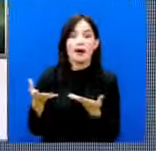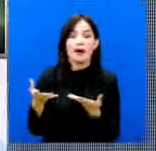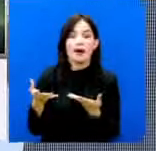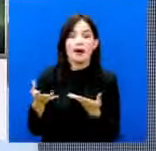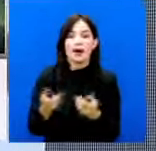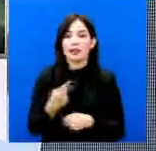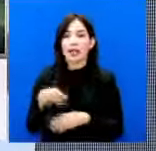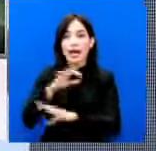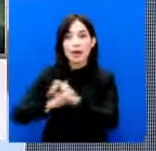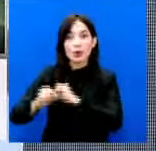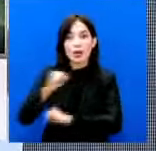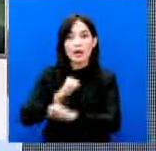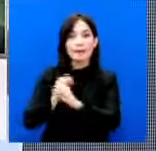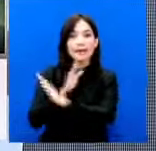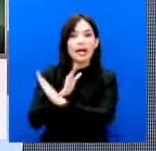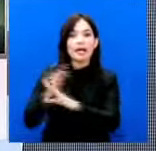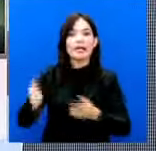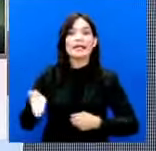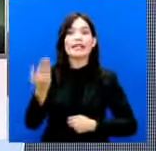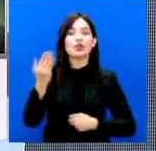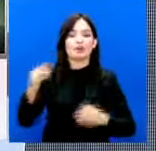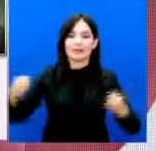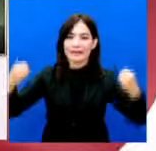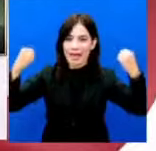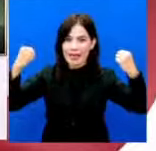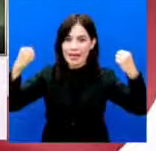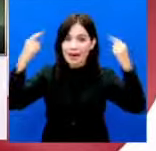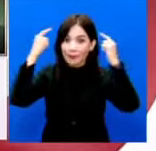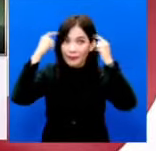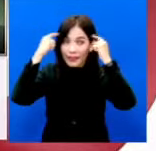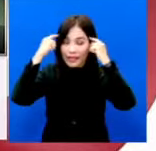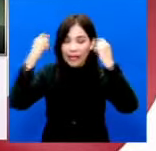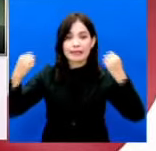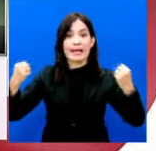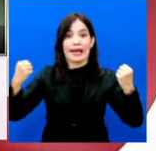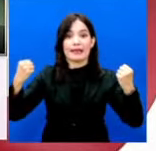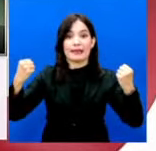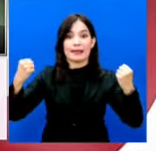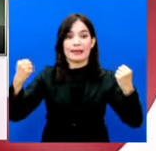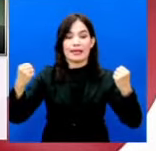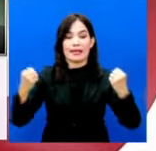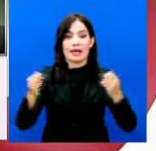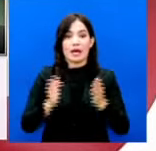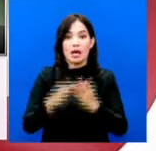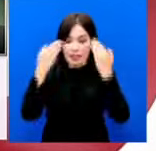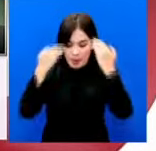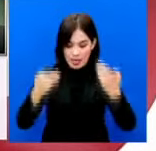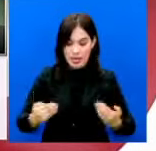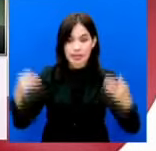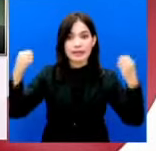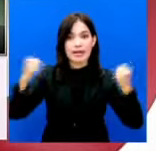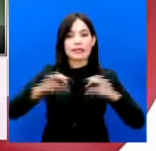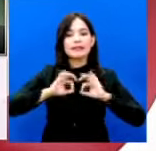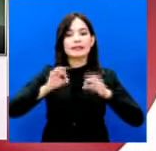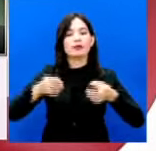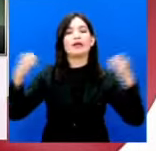kita lakukan itu adalah hidup sehat. Ya, pikiran kita juga harus sehat. Karena dalam badan yang sehat terdapat